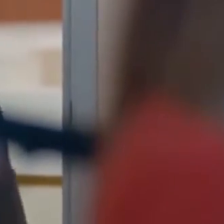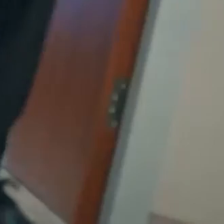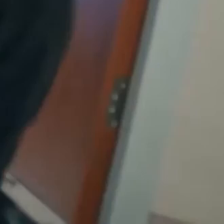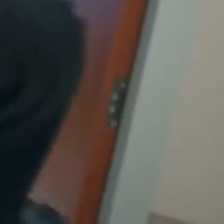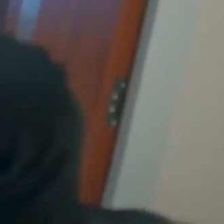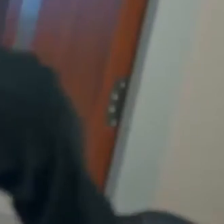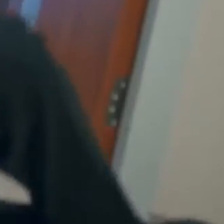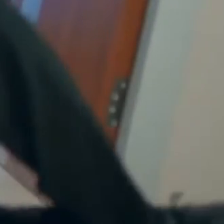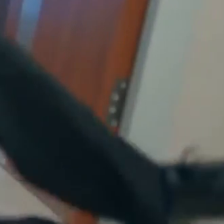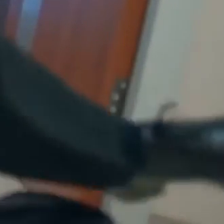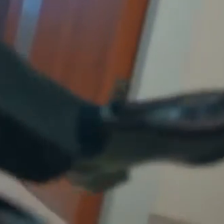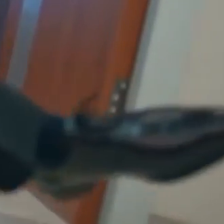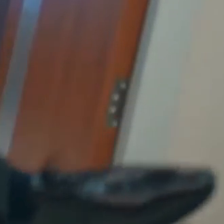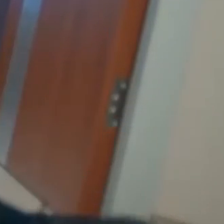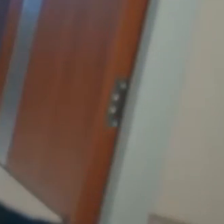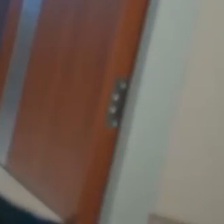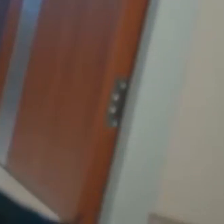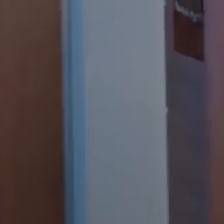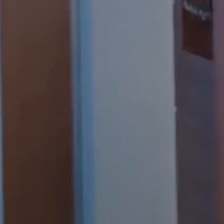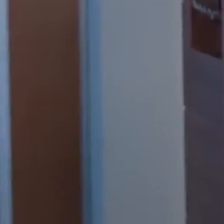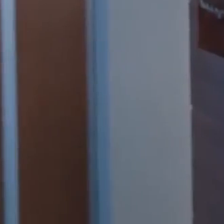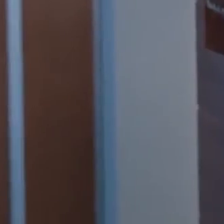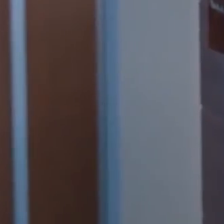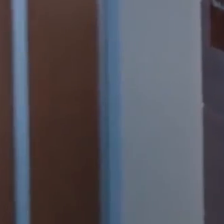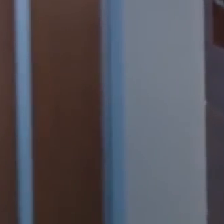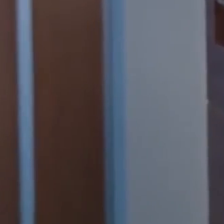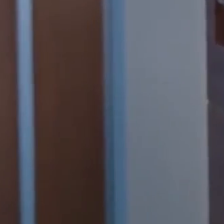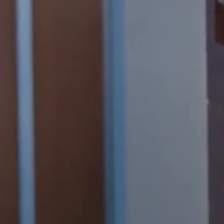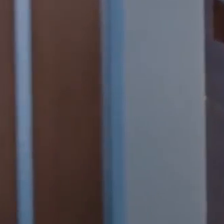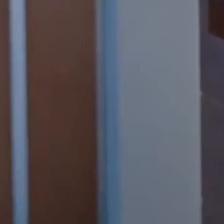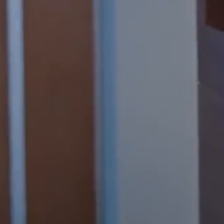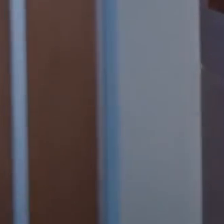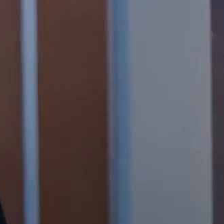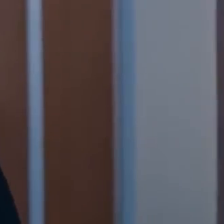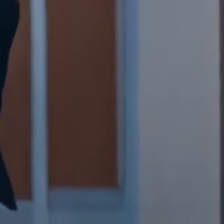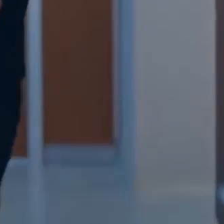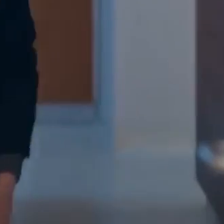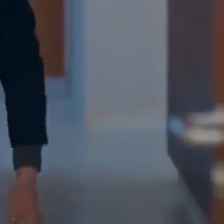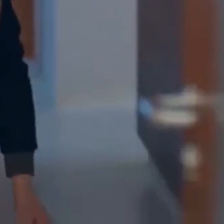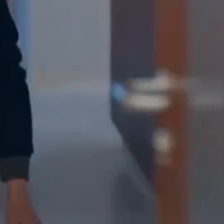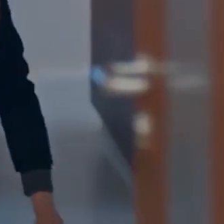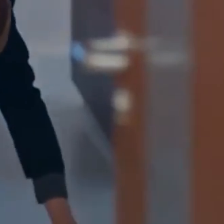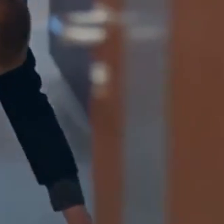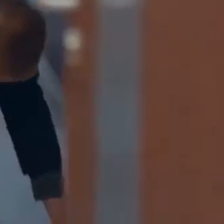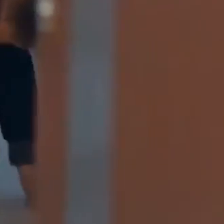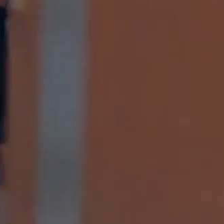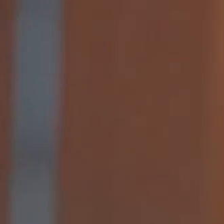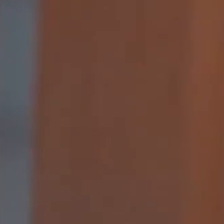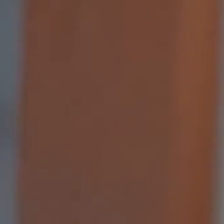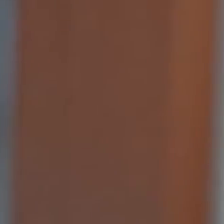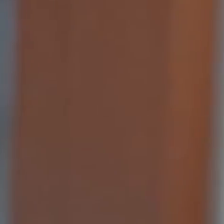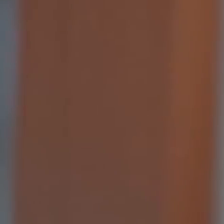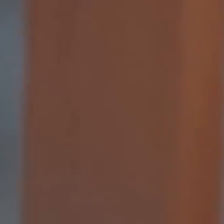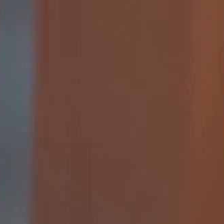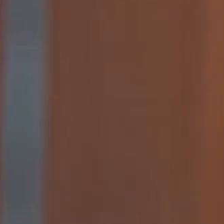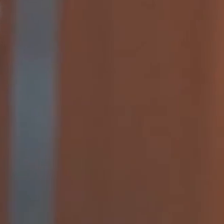Onu da Polat indirdi. Stefan tabancasını kapıya çevirince Leyla bir gayretle dönüp iki elini birden tabanca tutan ellerine indirdi. Tabancayla